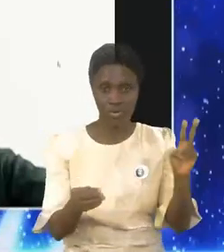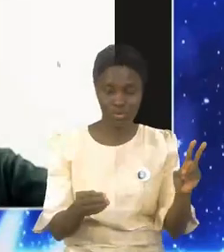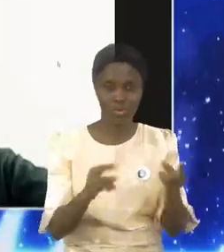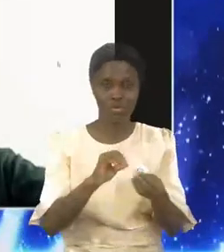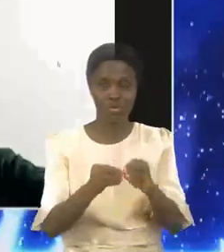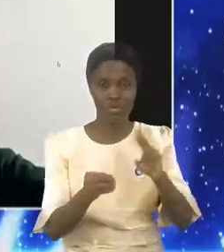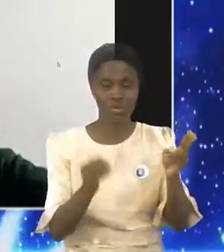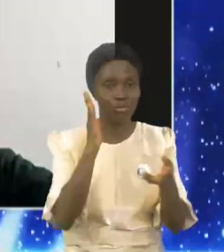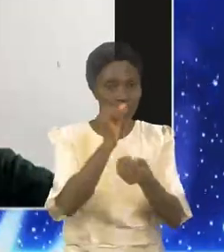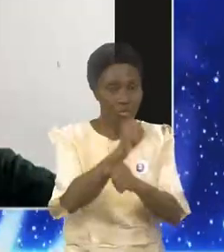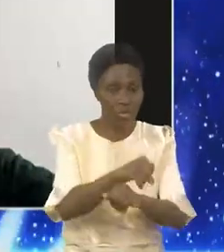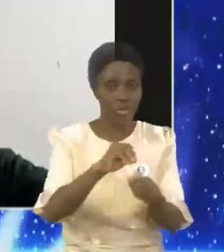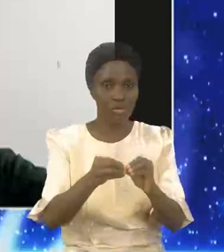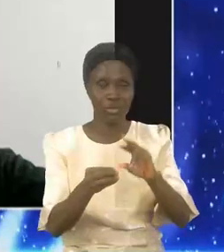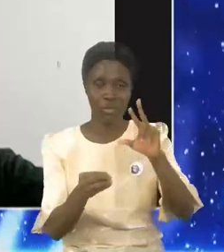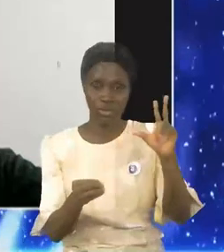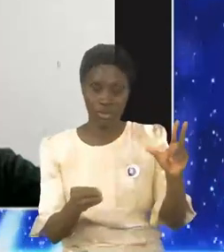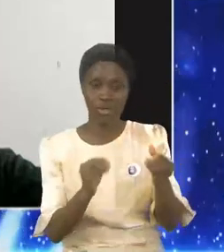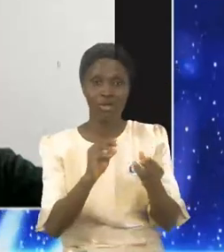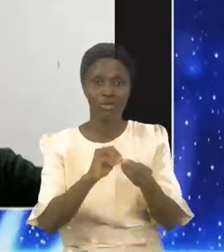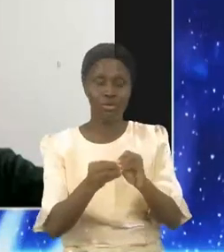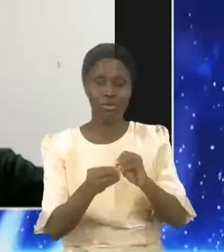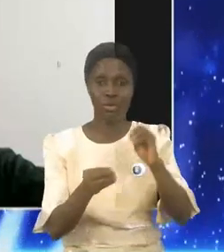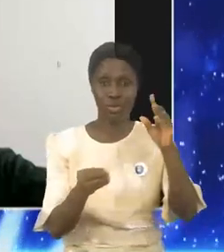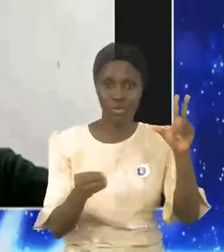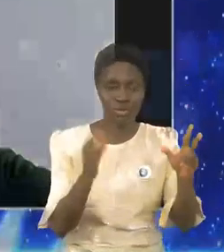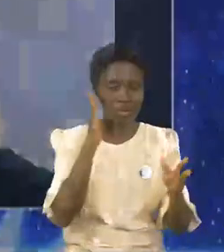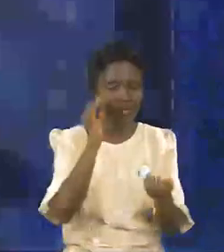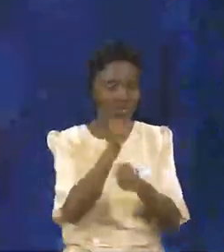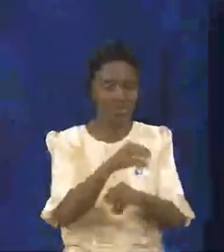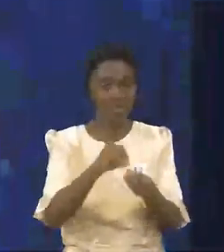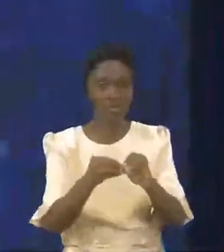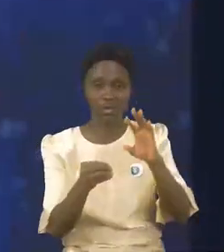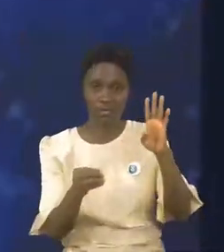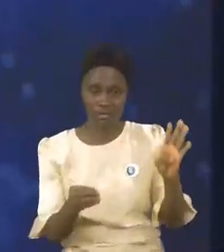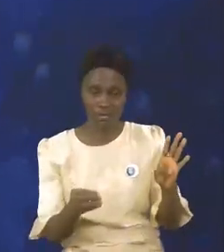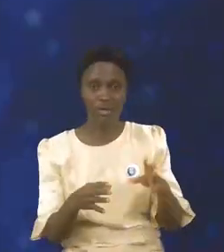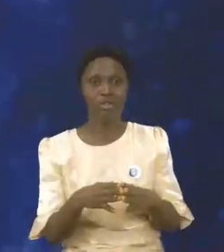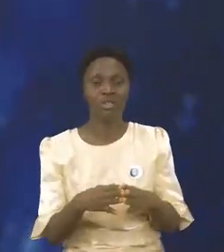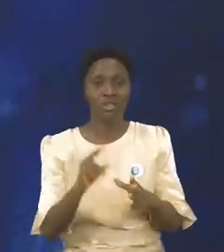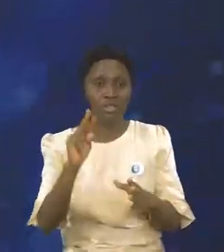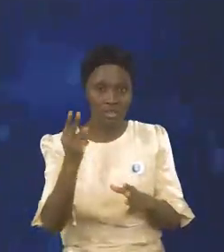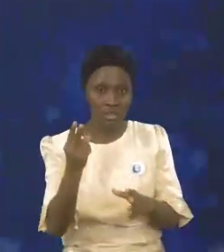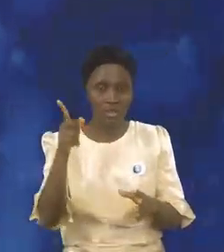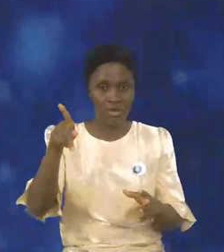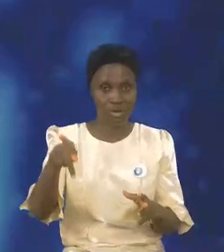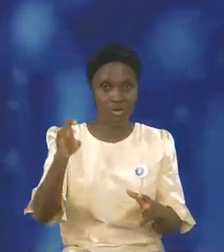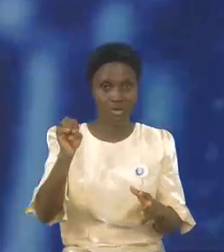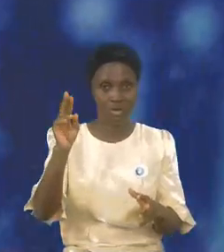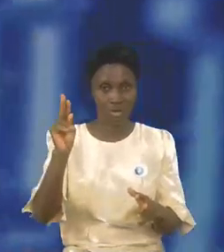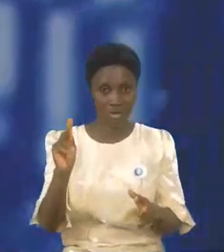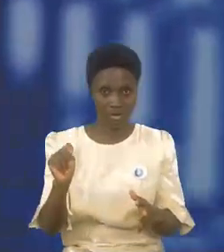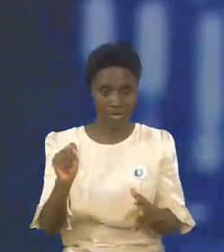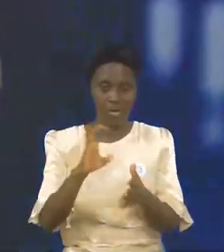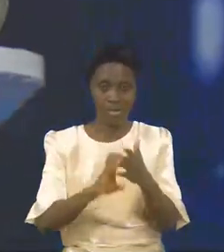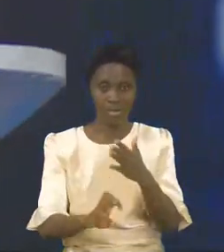va vaincre numéro 1 et numéro 4 va vaincre numéro 3. Mais quand il parle de bêtes ou